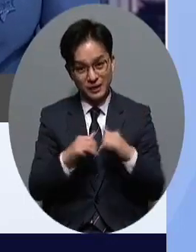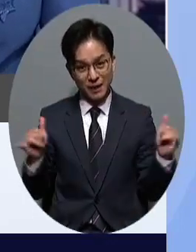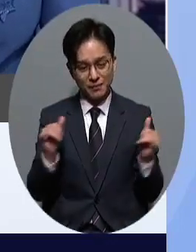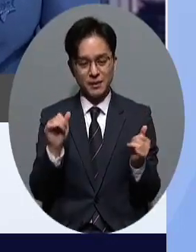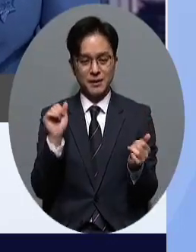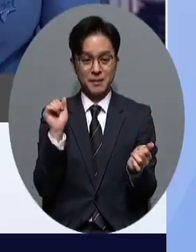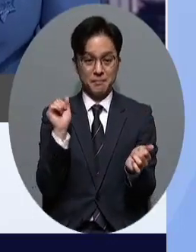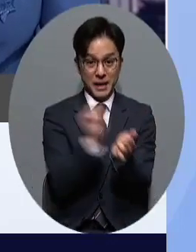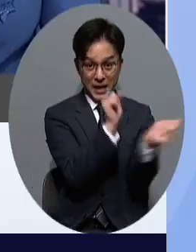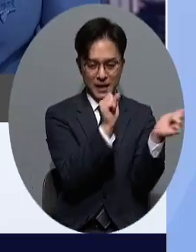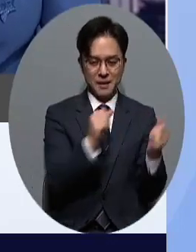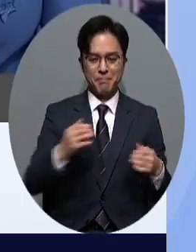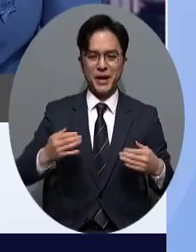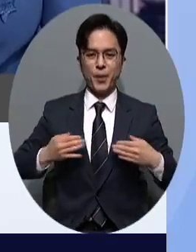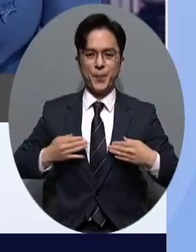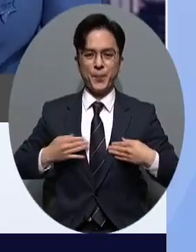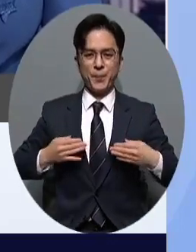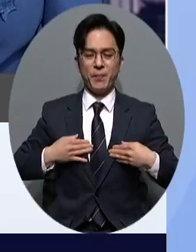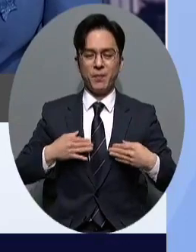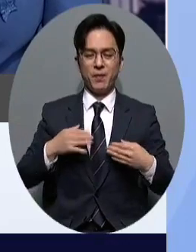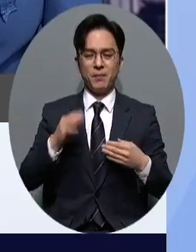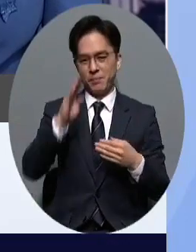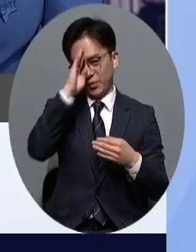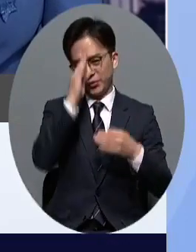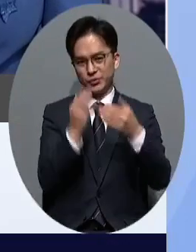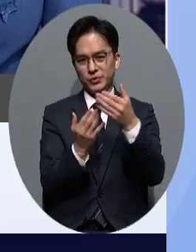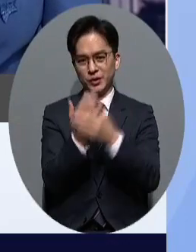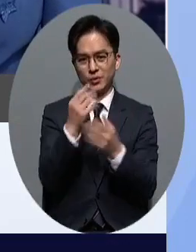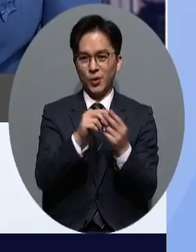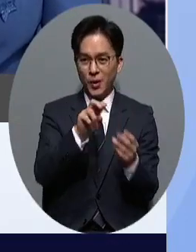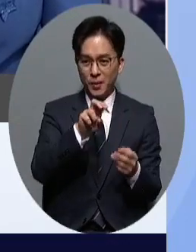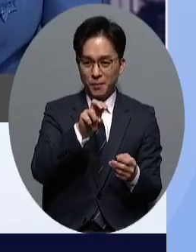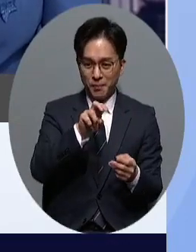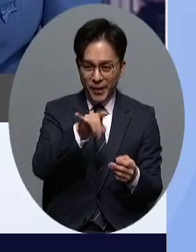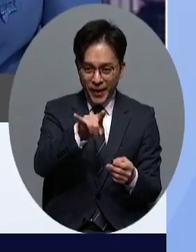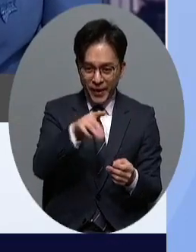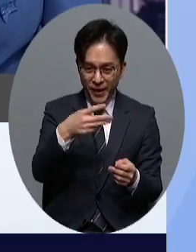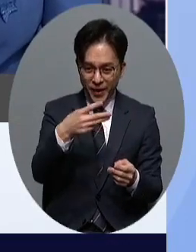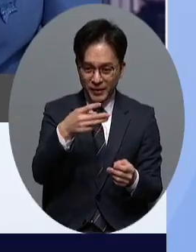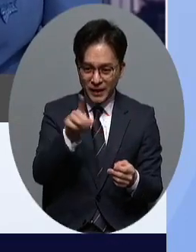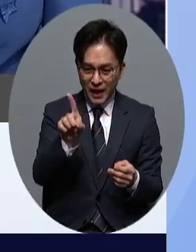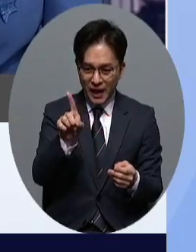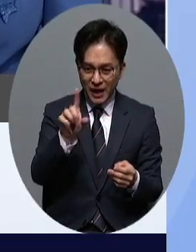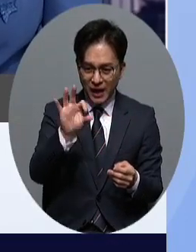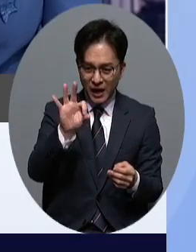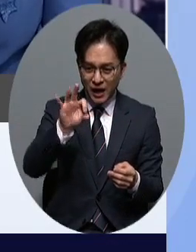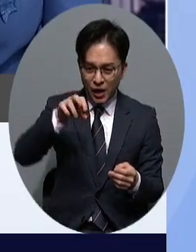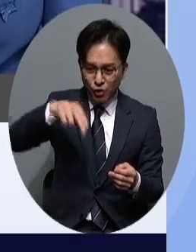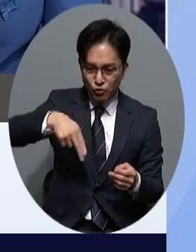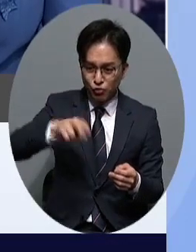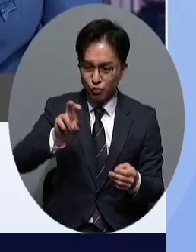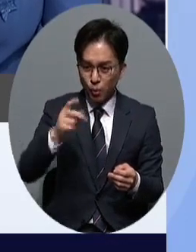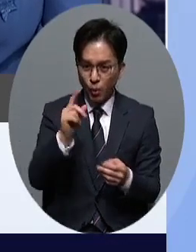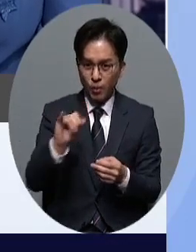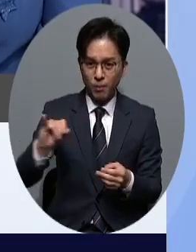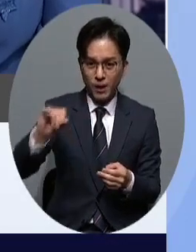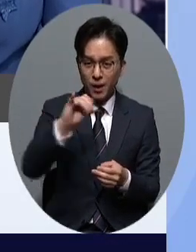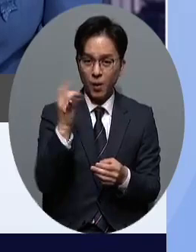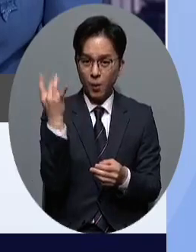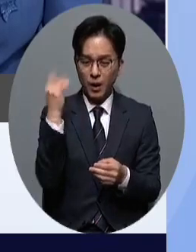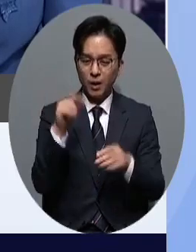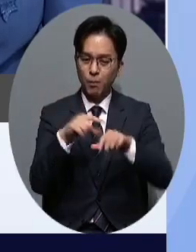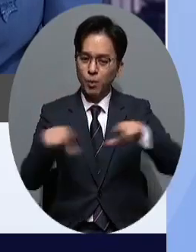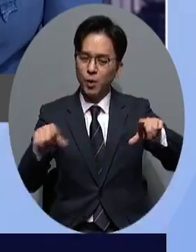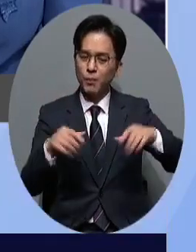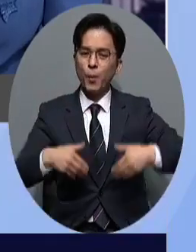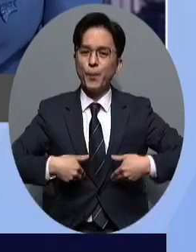특히 메타니모 바이러스는 독감이 유행한 하고 난 봄에 3월에서 5월 정도에 주로 네. 유행을 하는데 지금 유행하는 것도